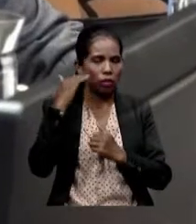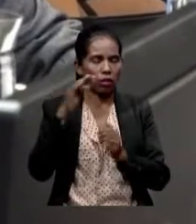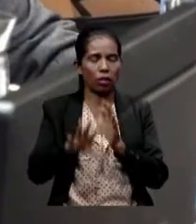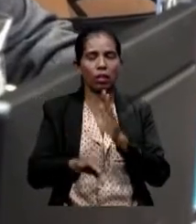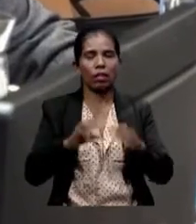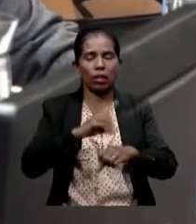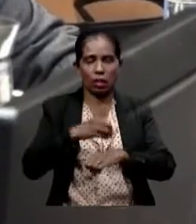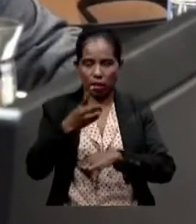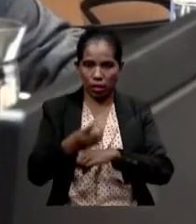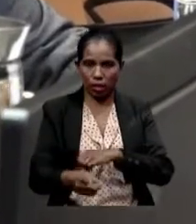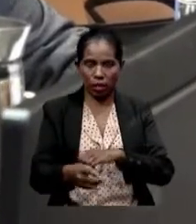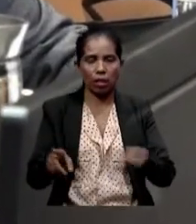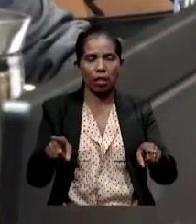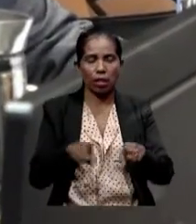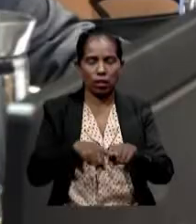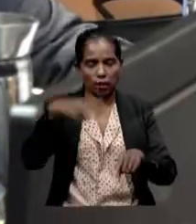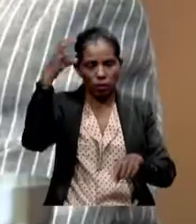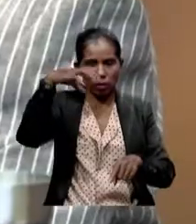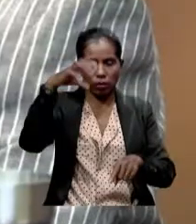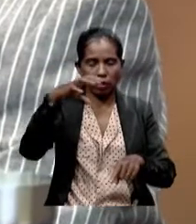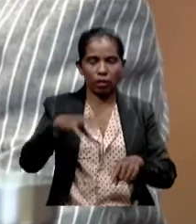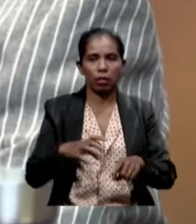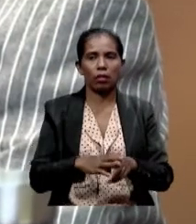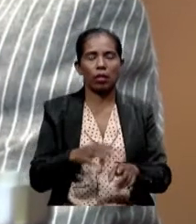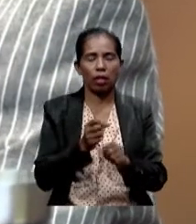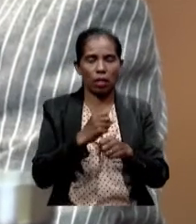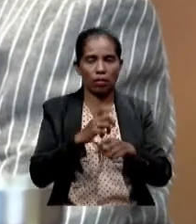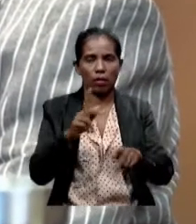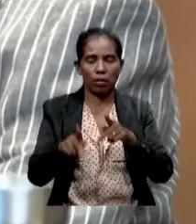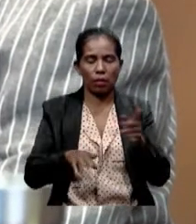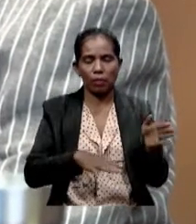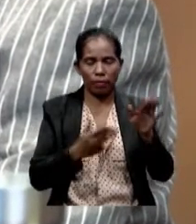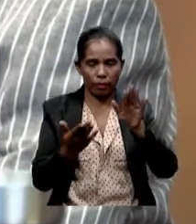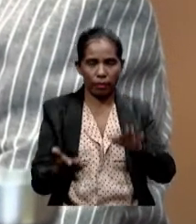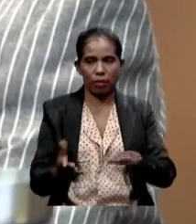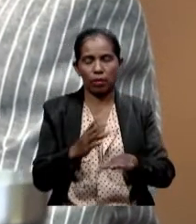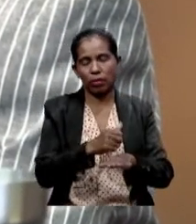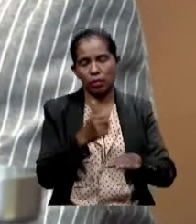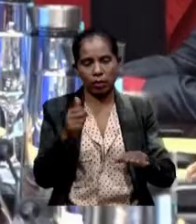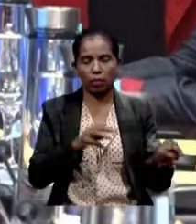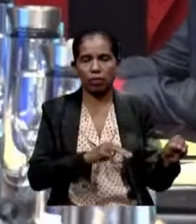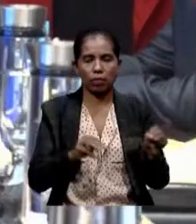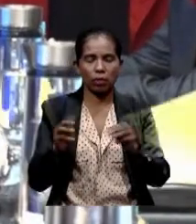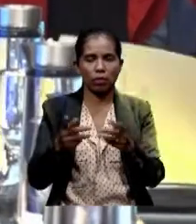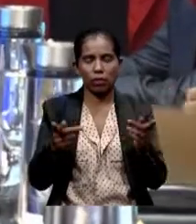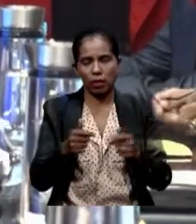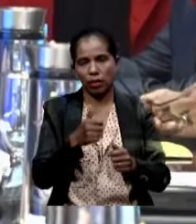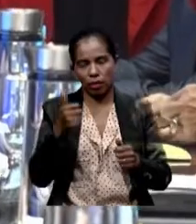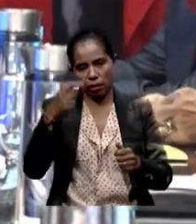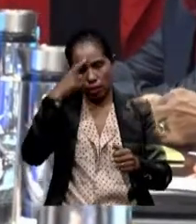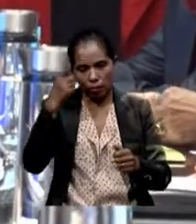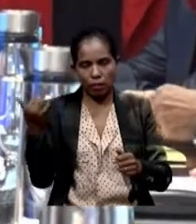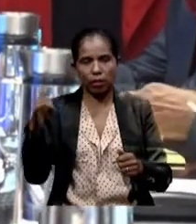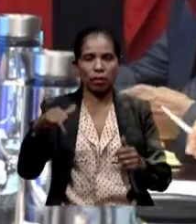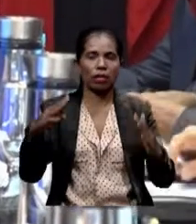desastre natural hanesan inundasaun lebih resulta sidadaung balung lakon vida no balung evakua bafatin seguro tambah sirnya